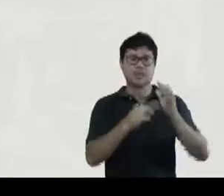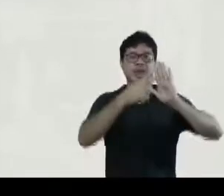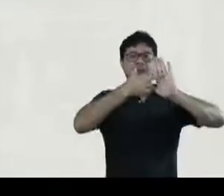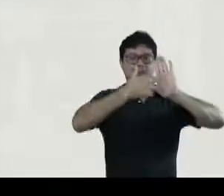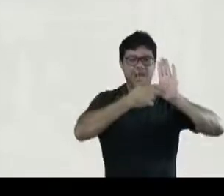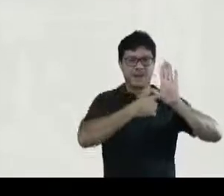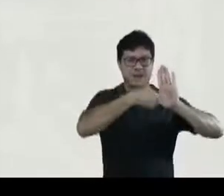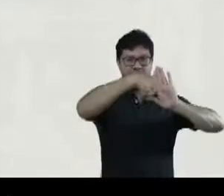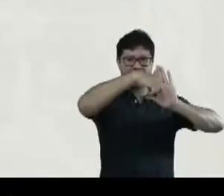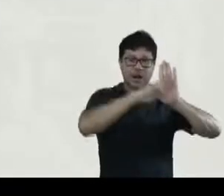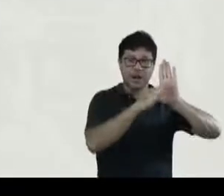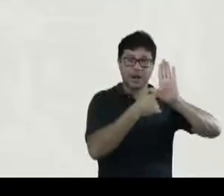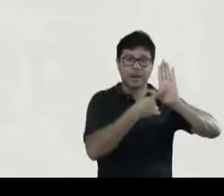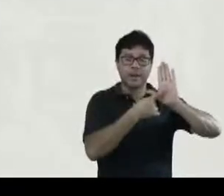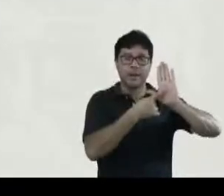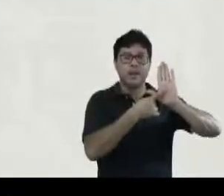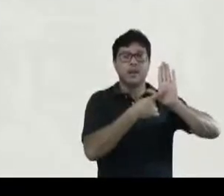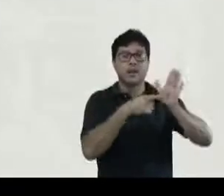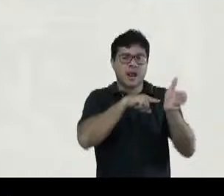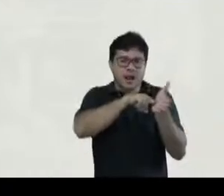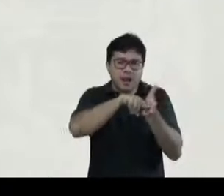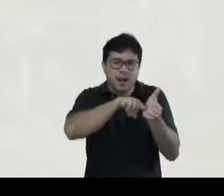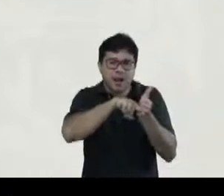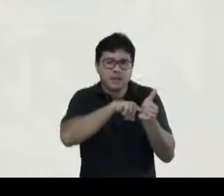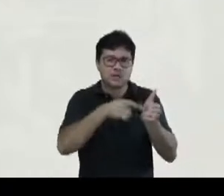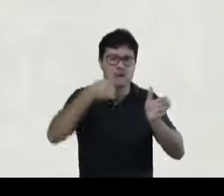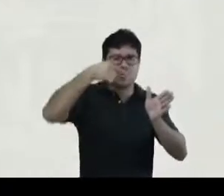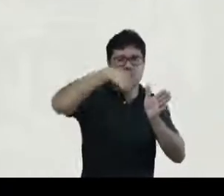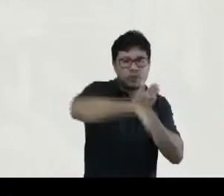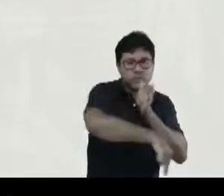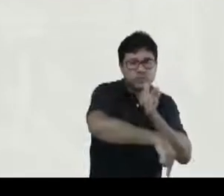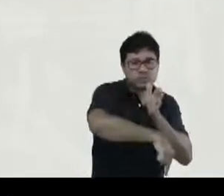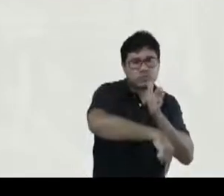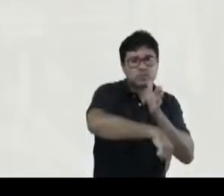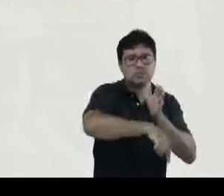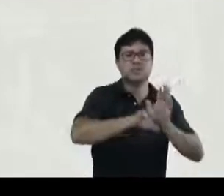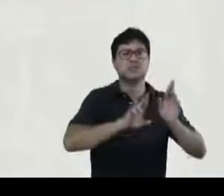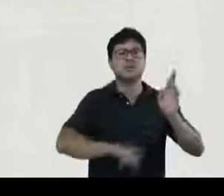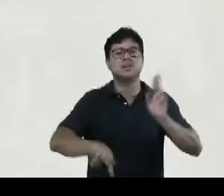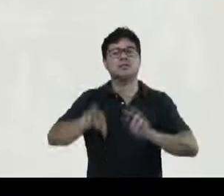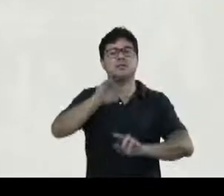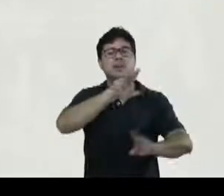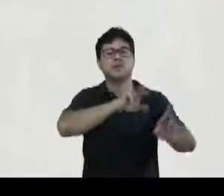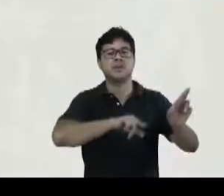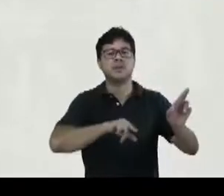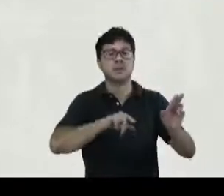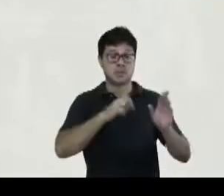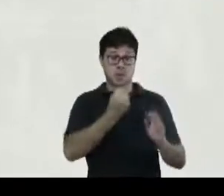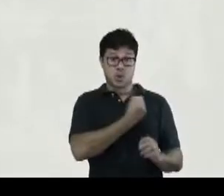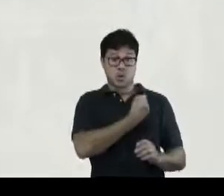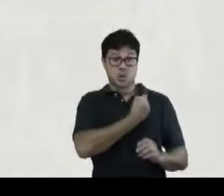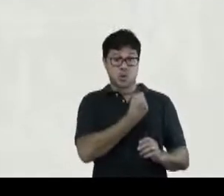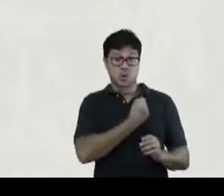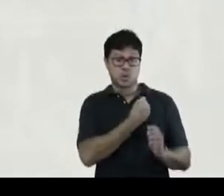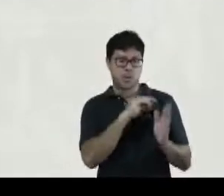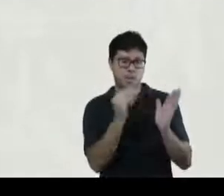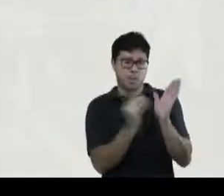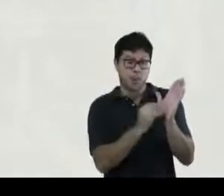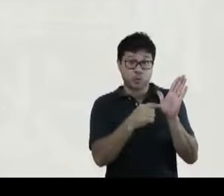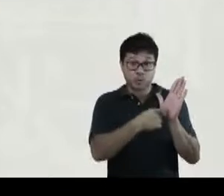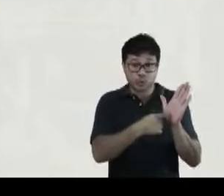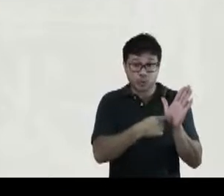hinweisen. Damit gewinnt die elektronische Nationalbibliografie einen besonderen Charakter und eine